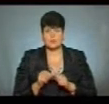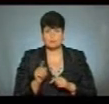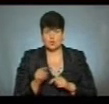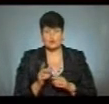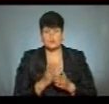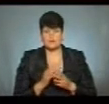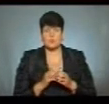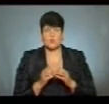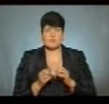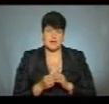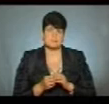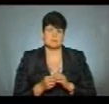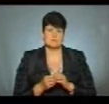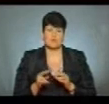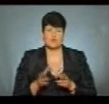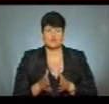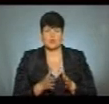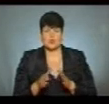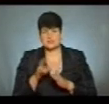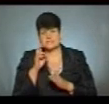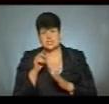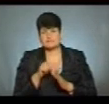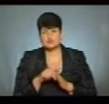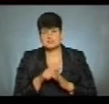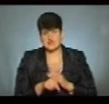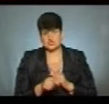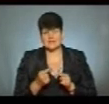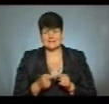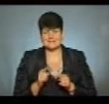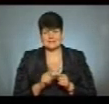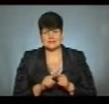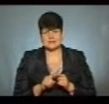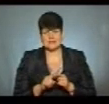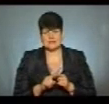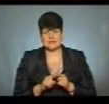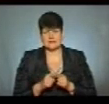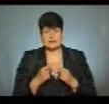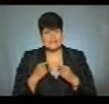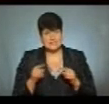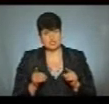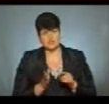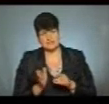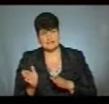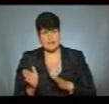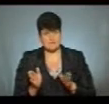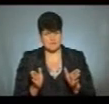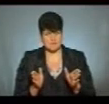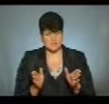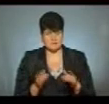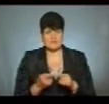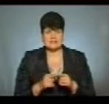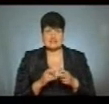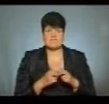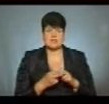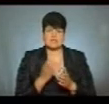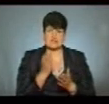проблеми по дорогах державного значення, це інші напрямки. Це напрямок на